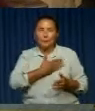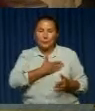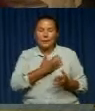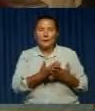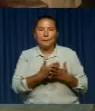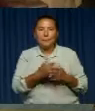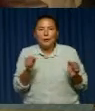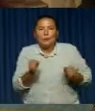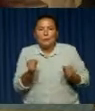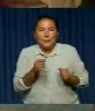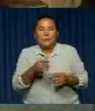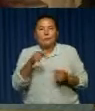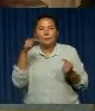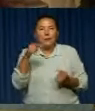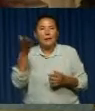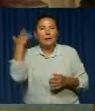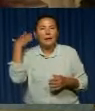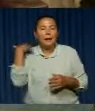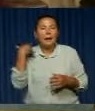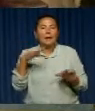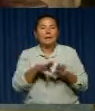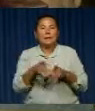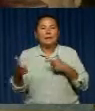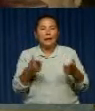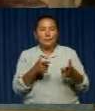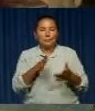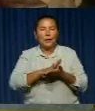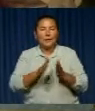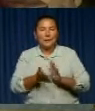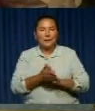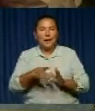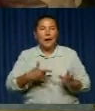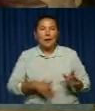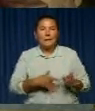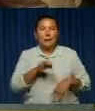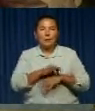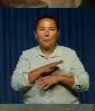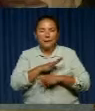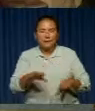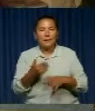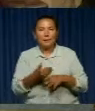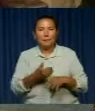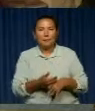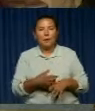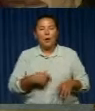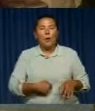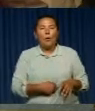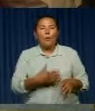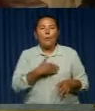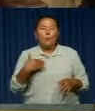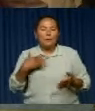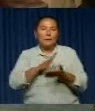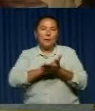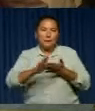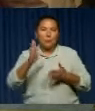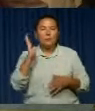бұрыннан бері келе жатқан не ғой. Бұрыннан бері ағзаңыз соған дайын болған жағдайда. Асқазаныңыз ауырмаса, өтқалтаңыз жақсы таза